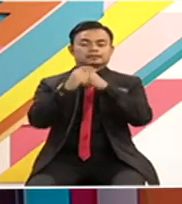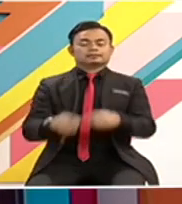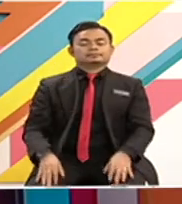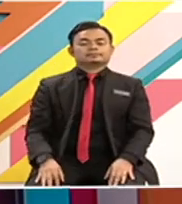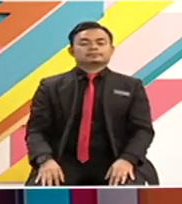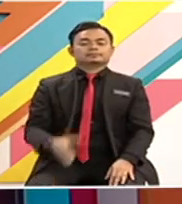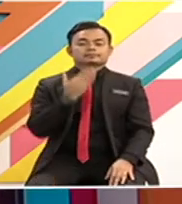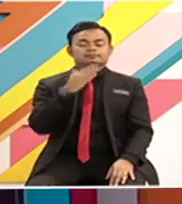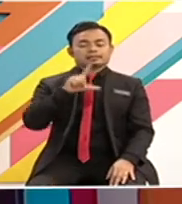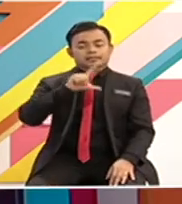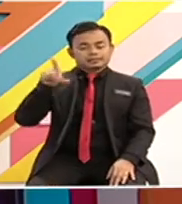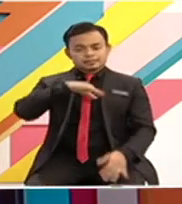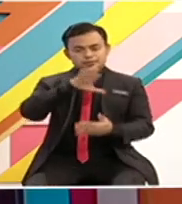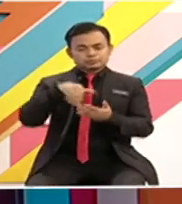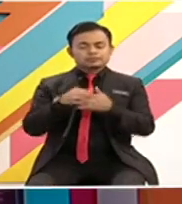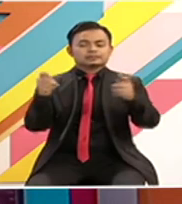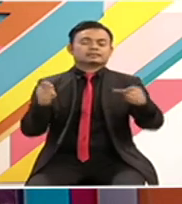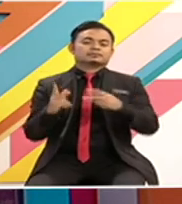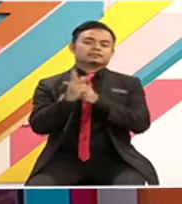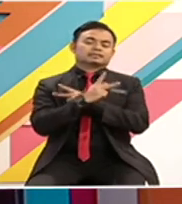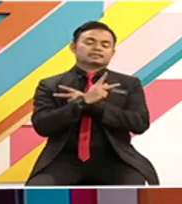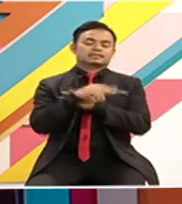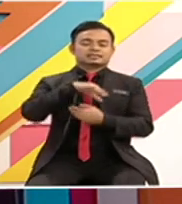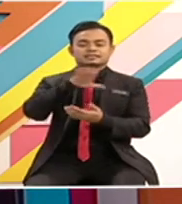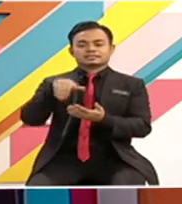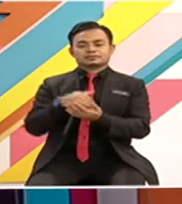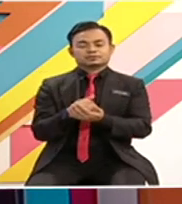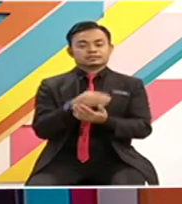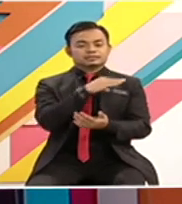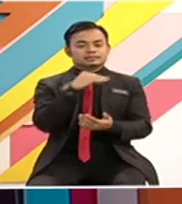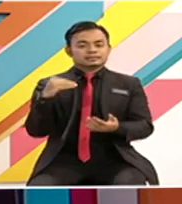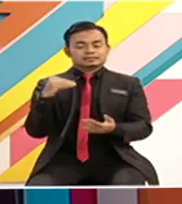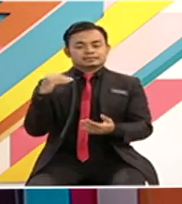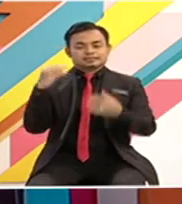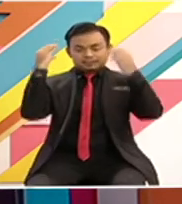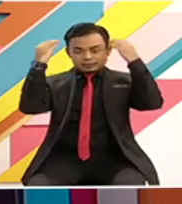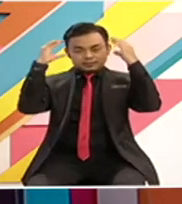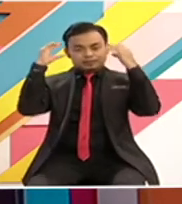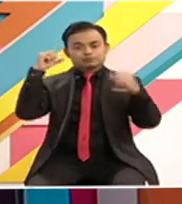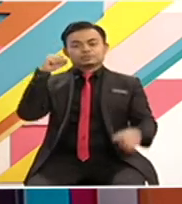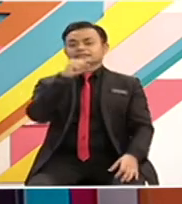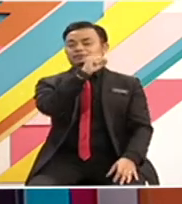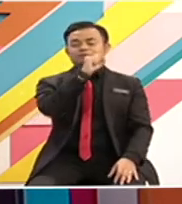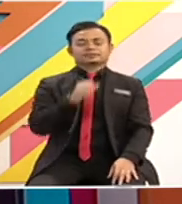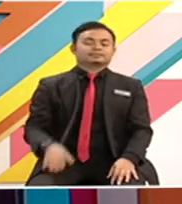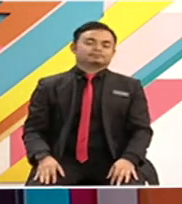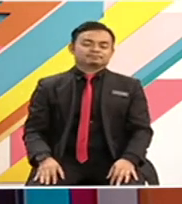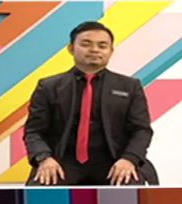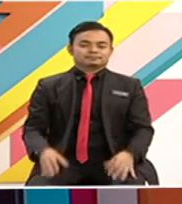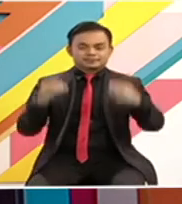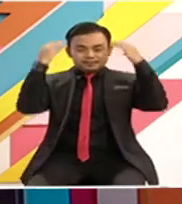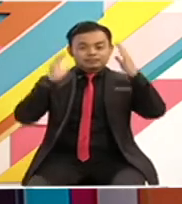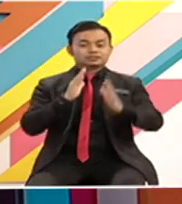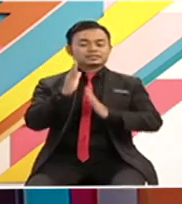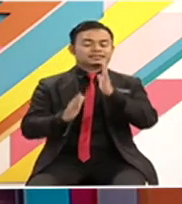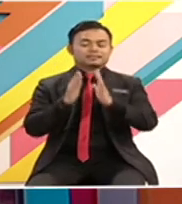Hani menonton Setia bersama kami gue sama C generate dan Syaiful selaku juru bahasa kita pada hari ini cego